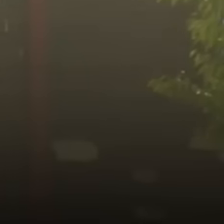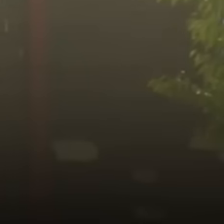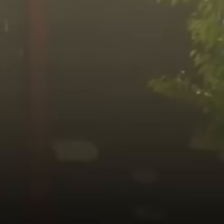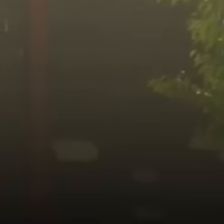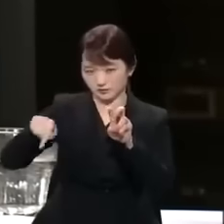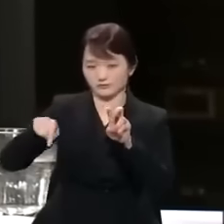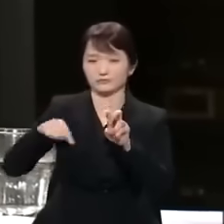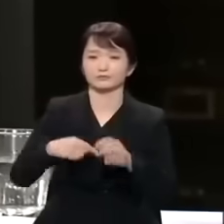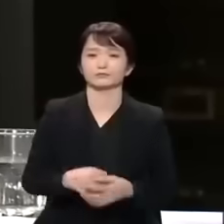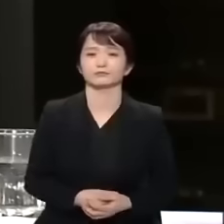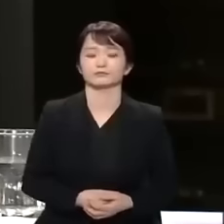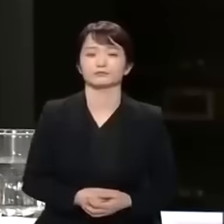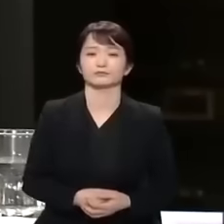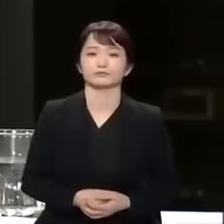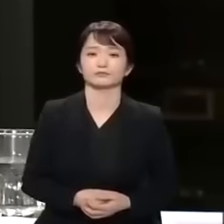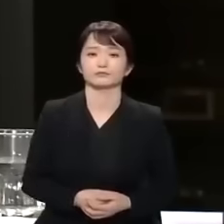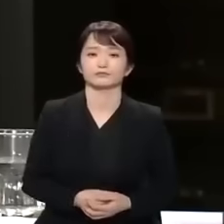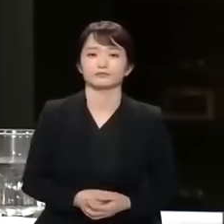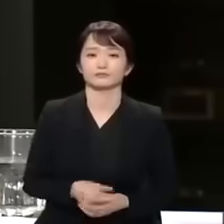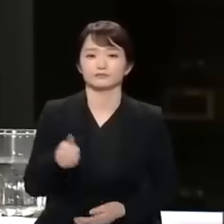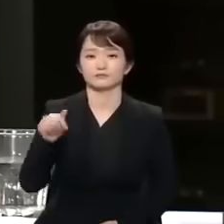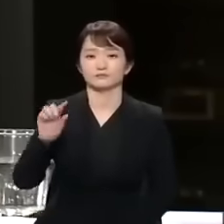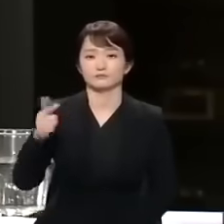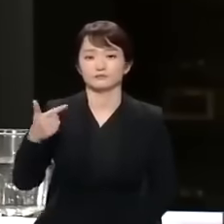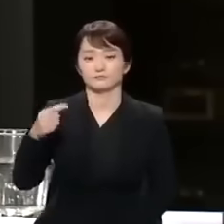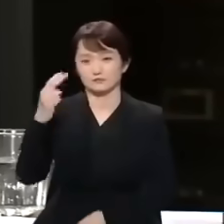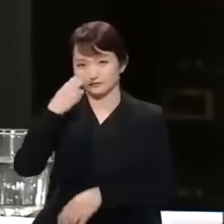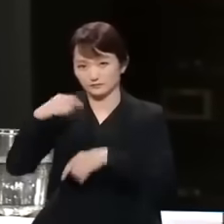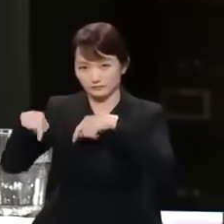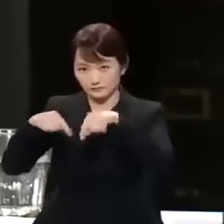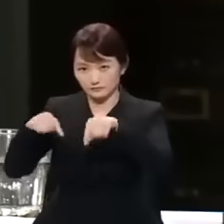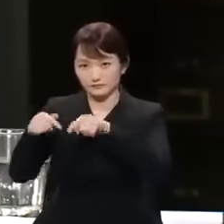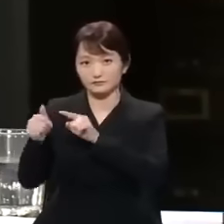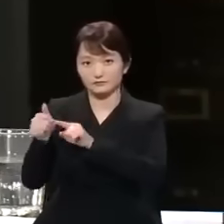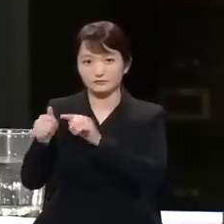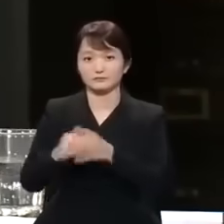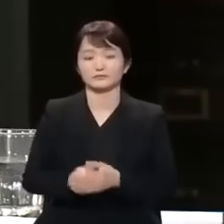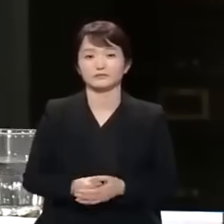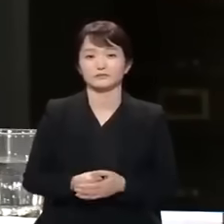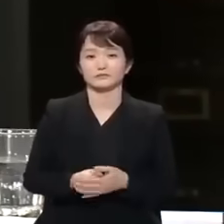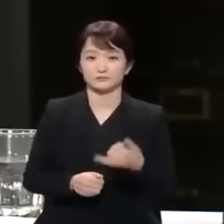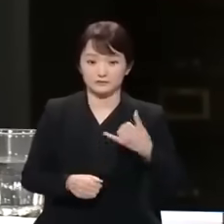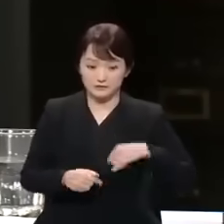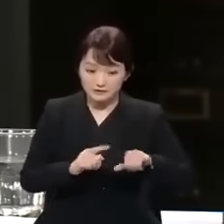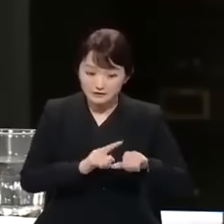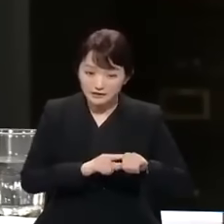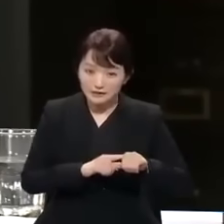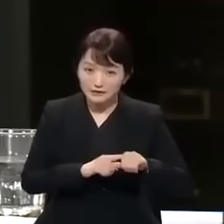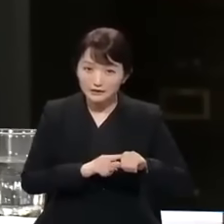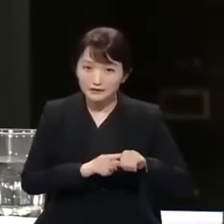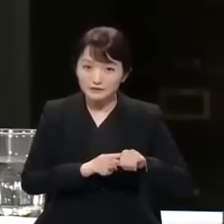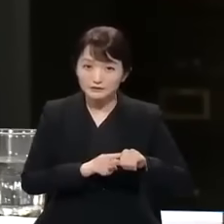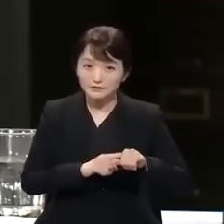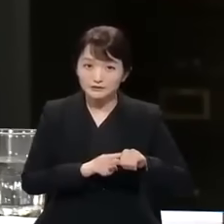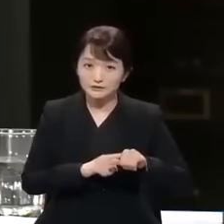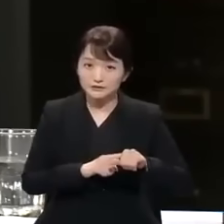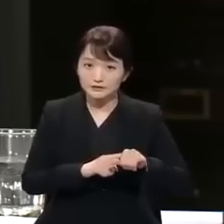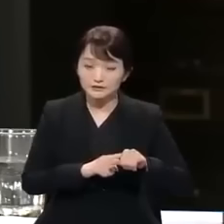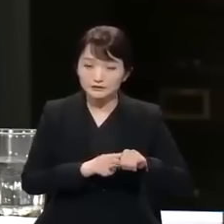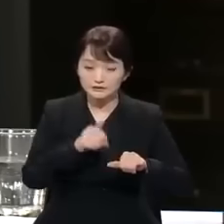요구했습니다 자 뿐만이 아닙니다 현주엽 감독은 자녀들 본인 자녀들이 소속되 있는 어